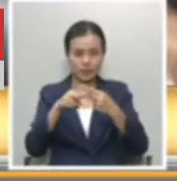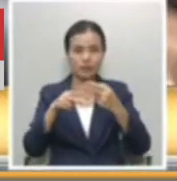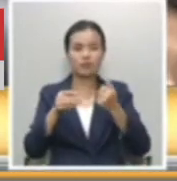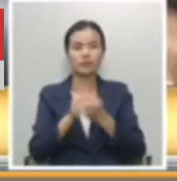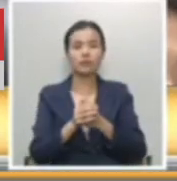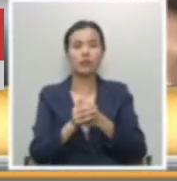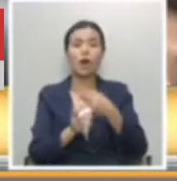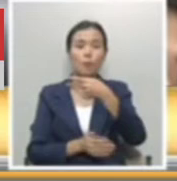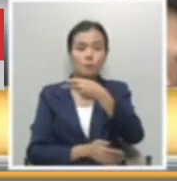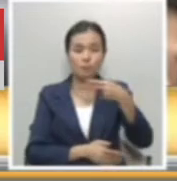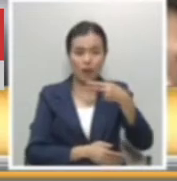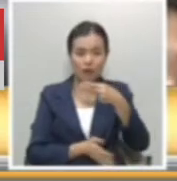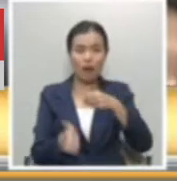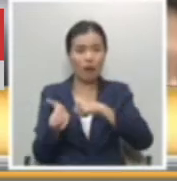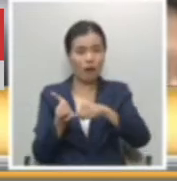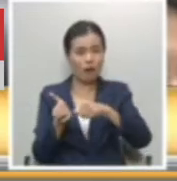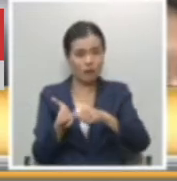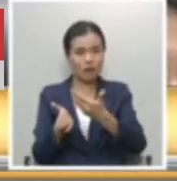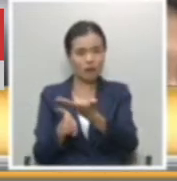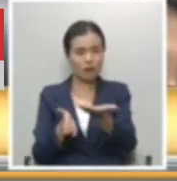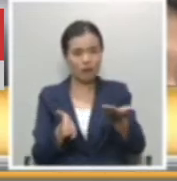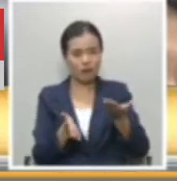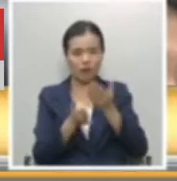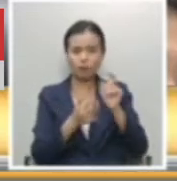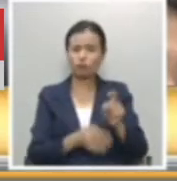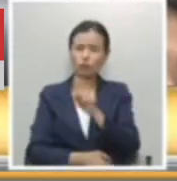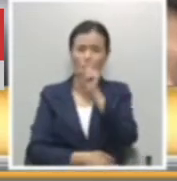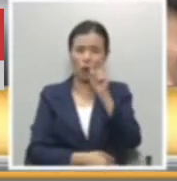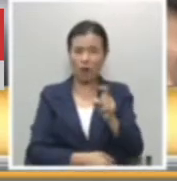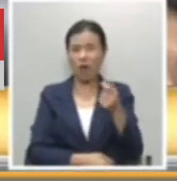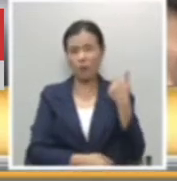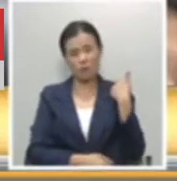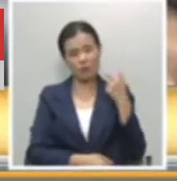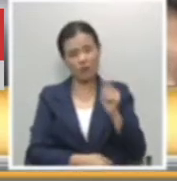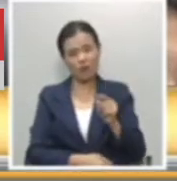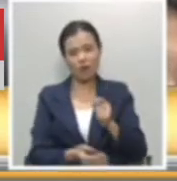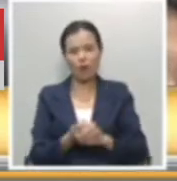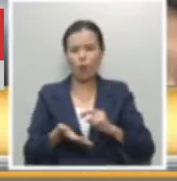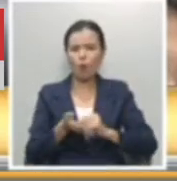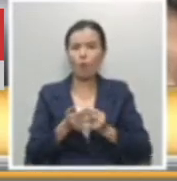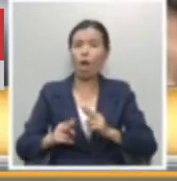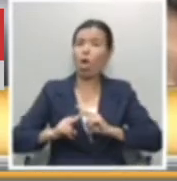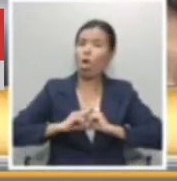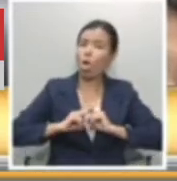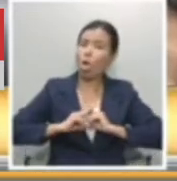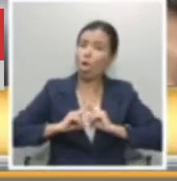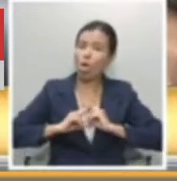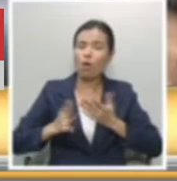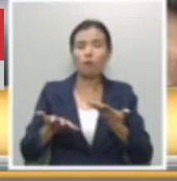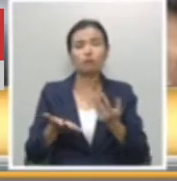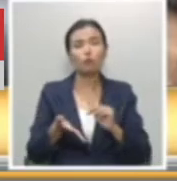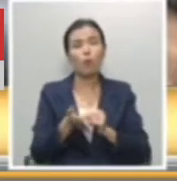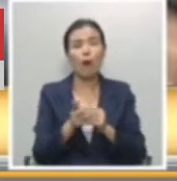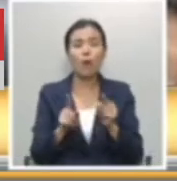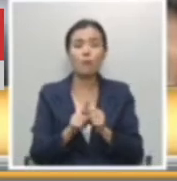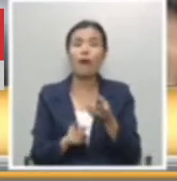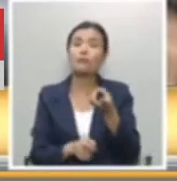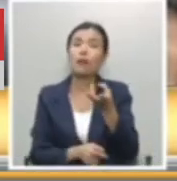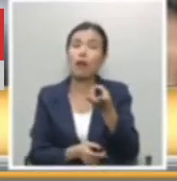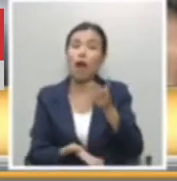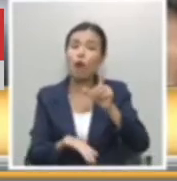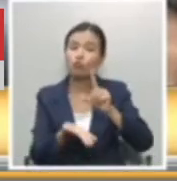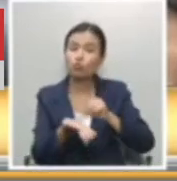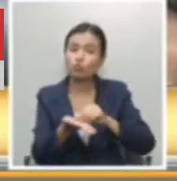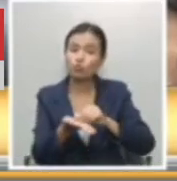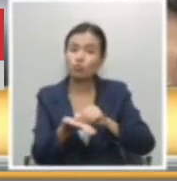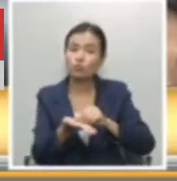รมนะครับหลายคนครับตั้งข้อสังเกตตั้งคำถามว่าเอ๊ะท่านเอาตัวรอดไปวันๆหรือเปล่าเช่นข้าวราคาถูกท่